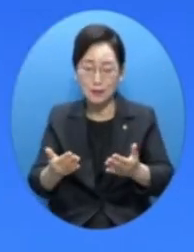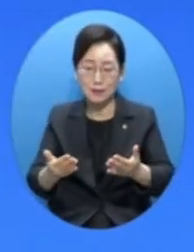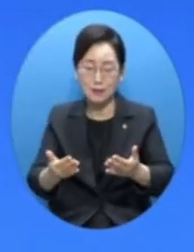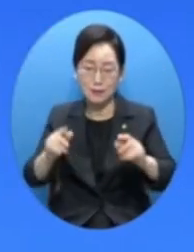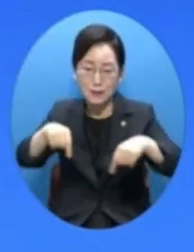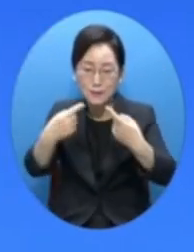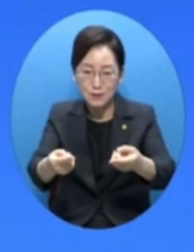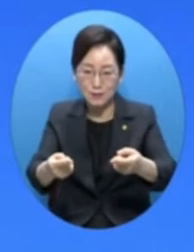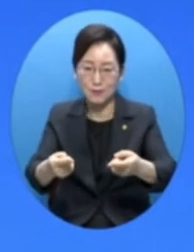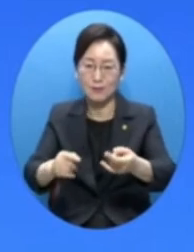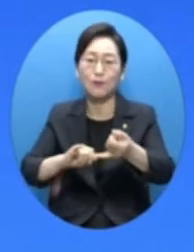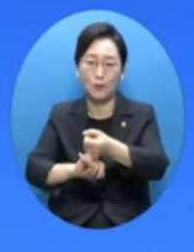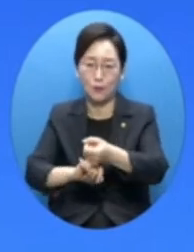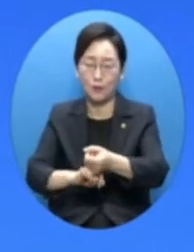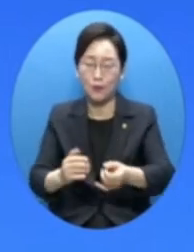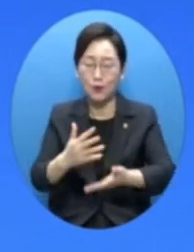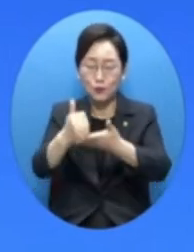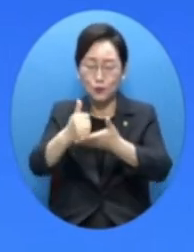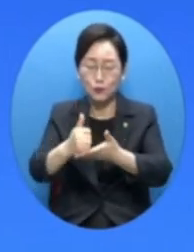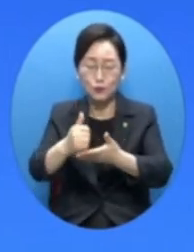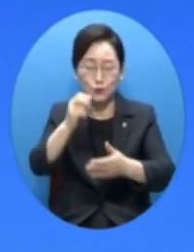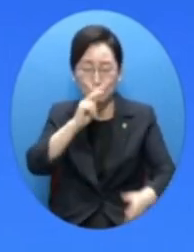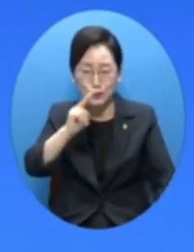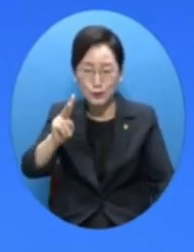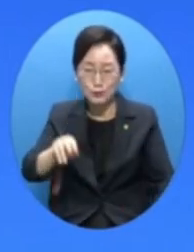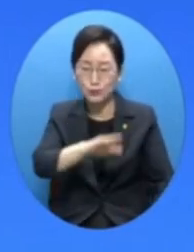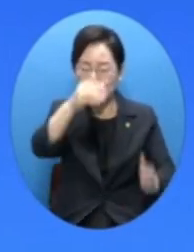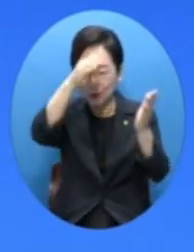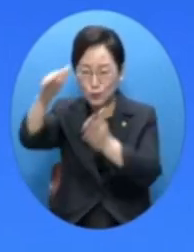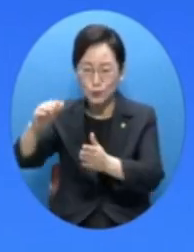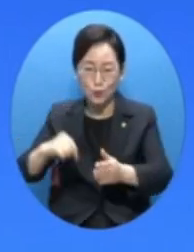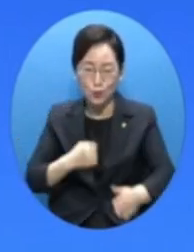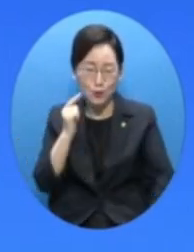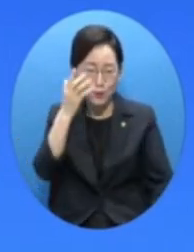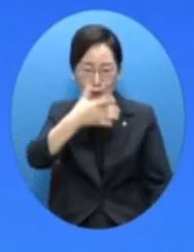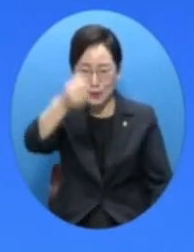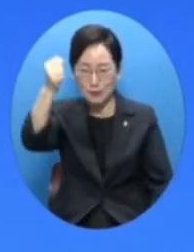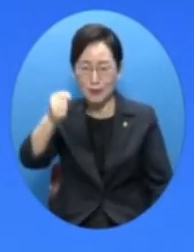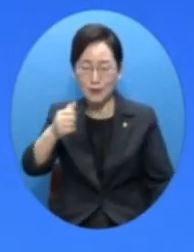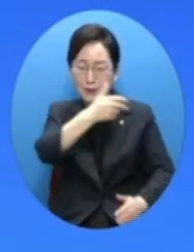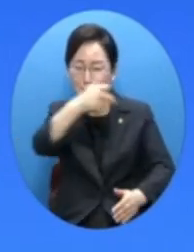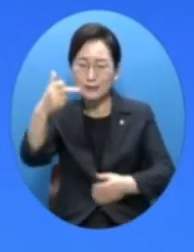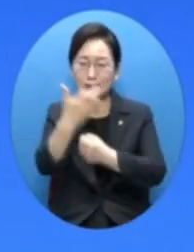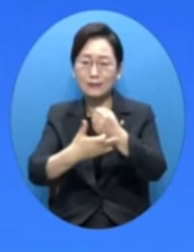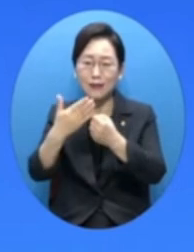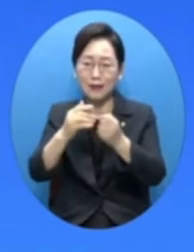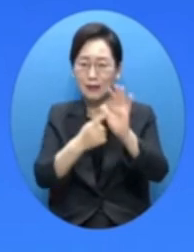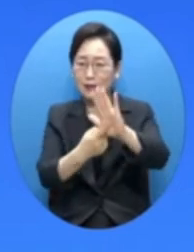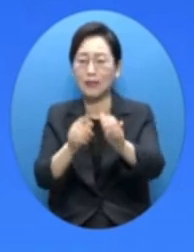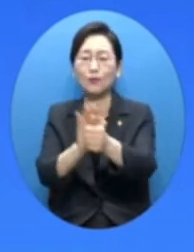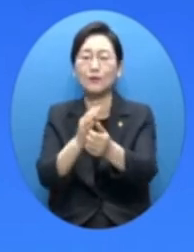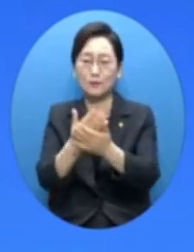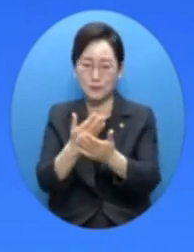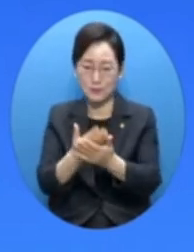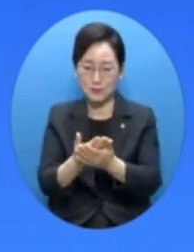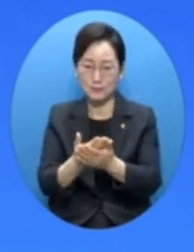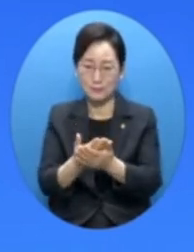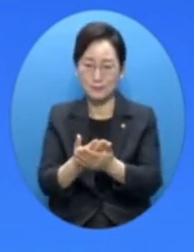주인공들입니다. 주님 우리를 통해서 주님 영광 홀로 받으시고 하나님의 큰 은혜를 나타내 주시옵소서.